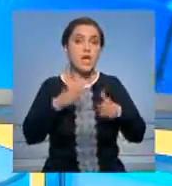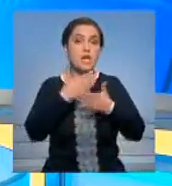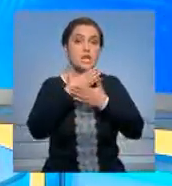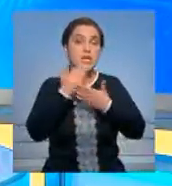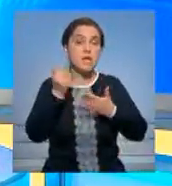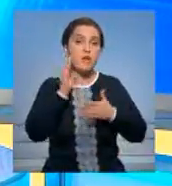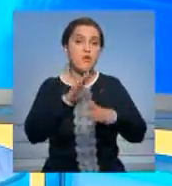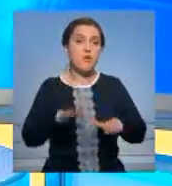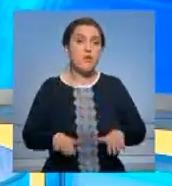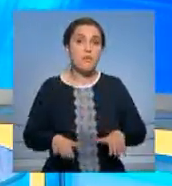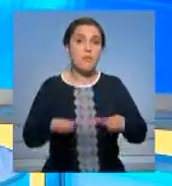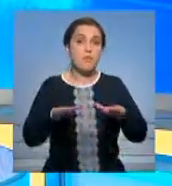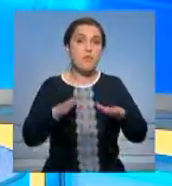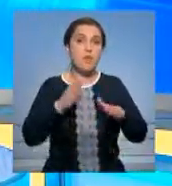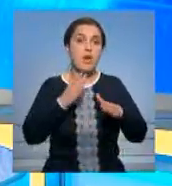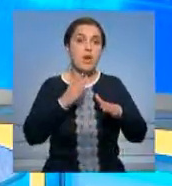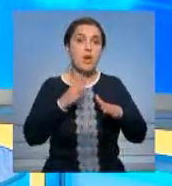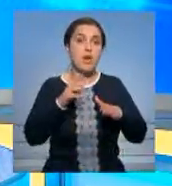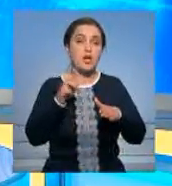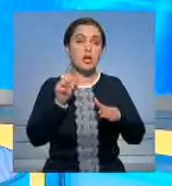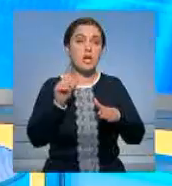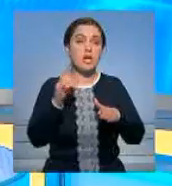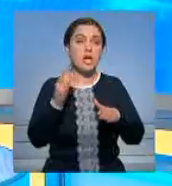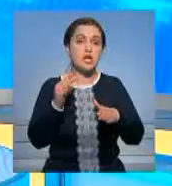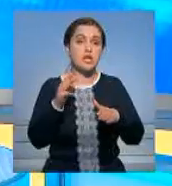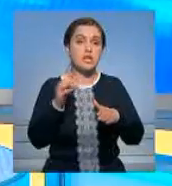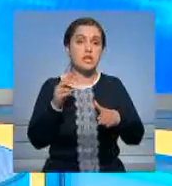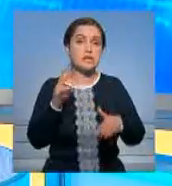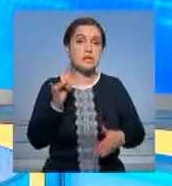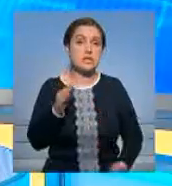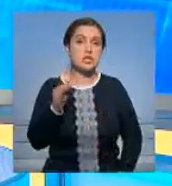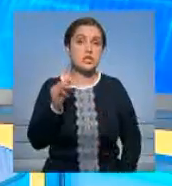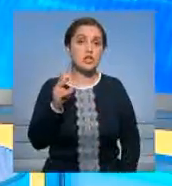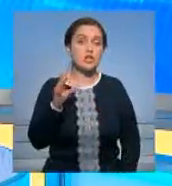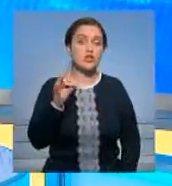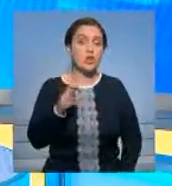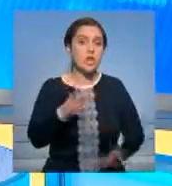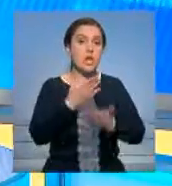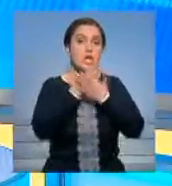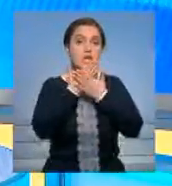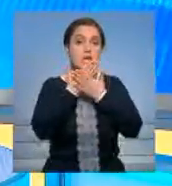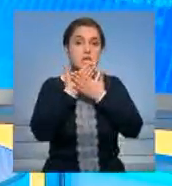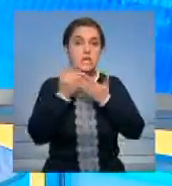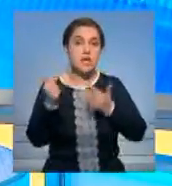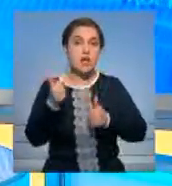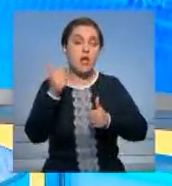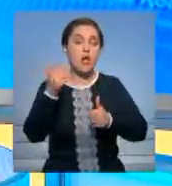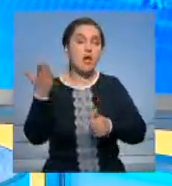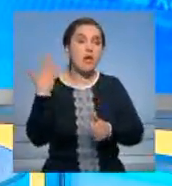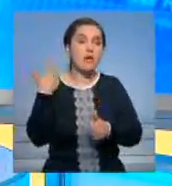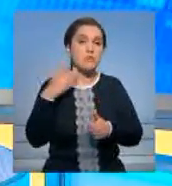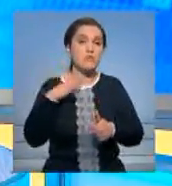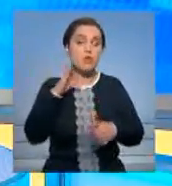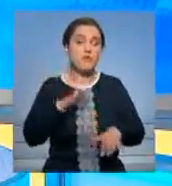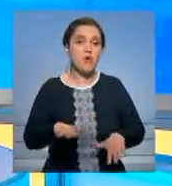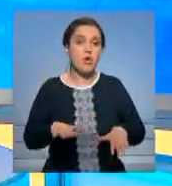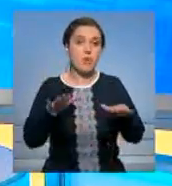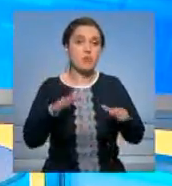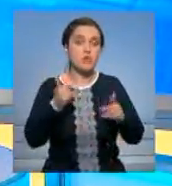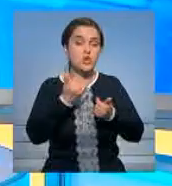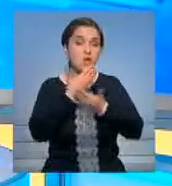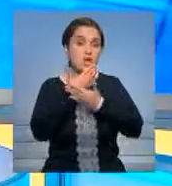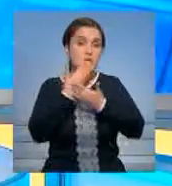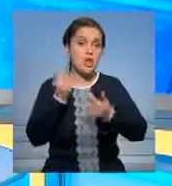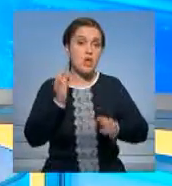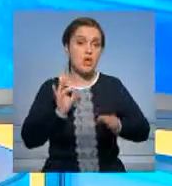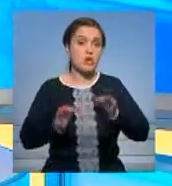водной стихии прошел мимо сел Кара-Аши, Тиндык и Жанажол в Баянаульском районе, которые каждую весну оказываются подтопленными.